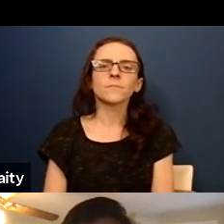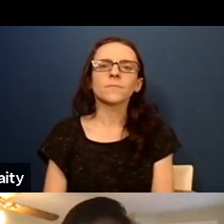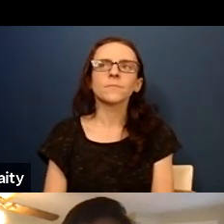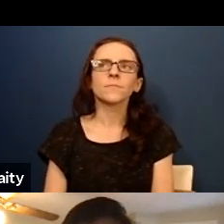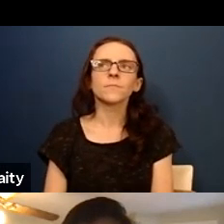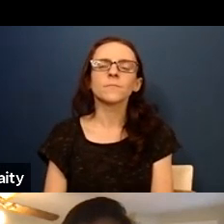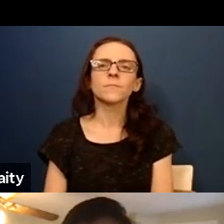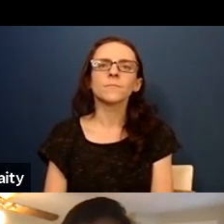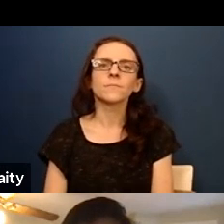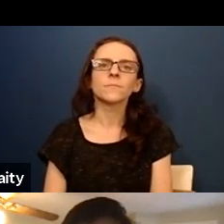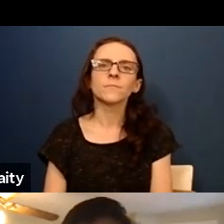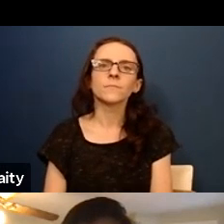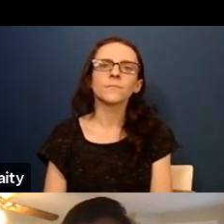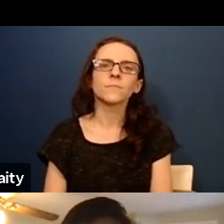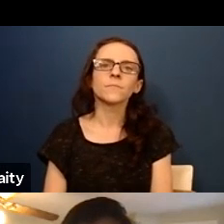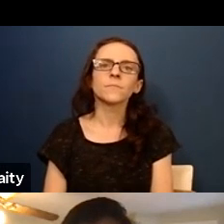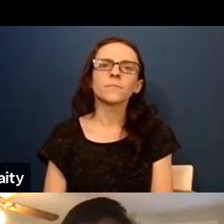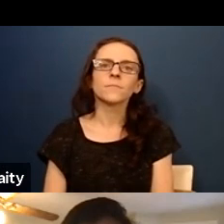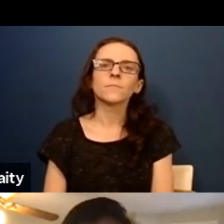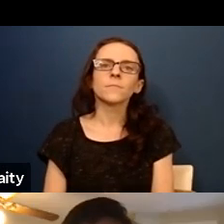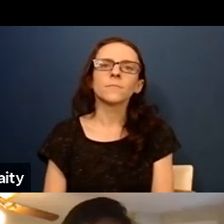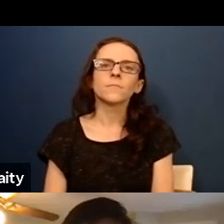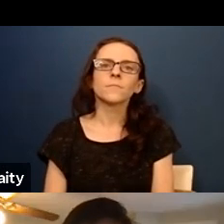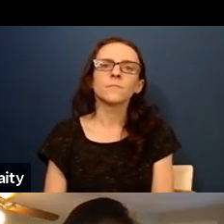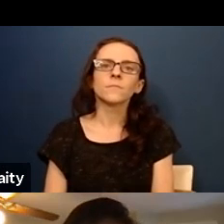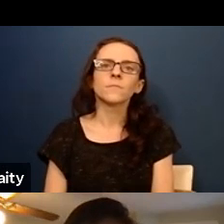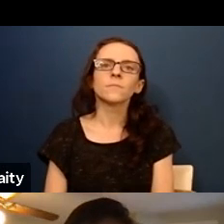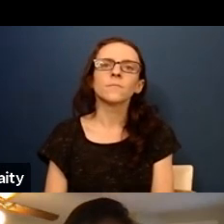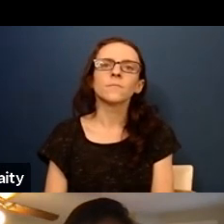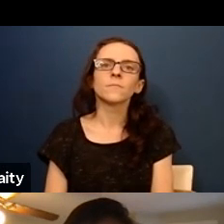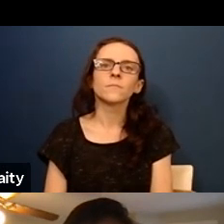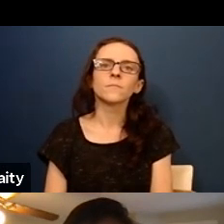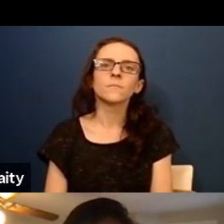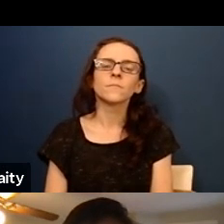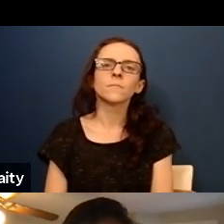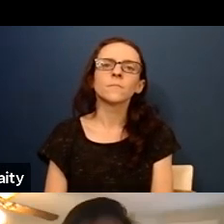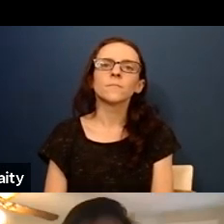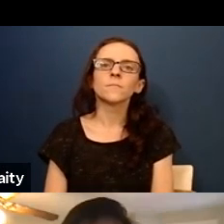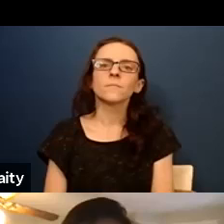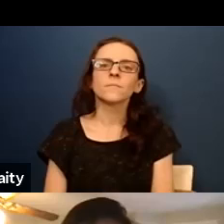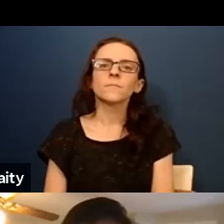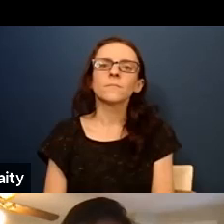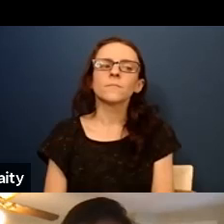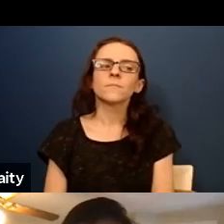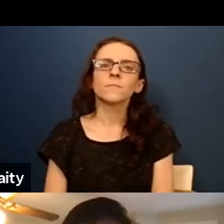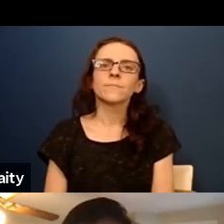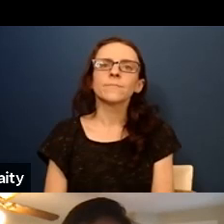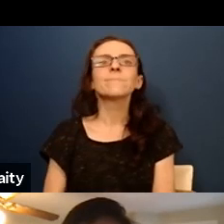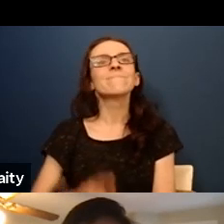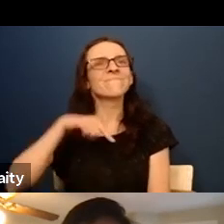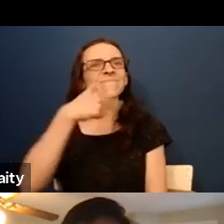点，点了之后呢，也是进入中文中文频道，然后就可以听我的翻译。好，祝大家都好运。OK, back to you.